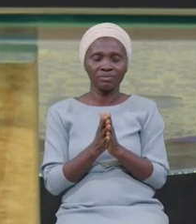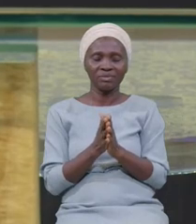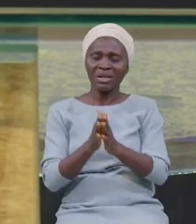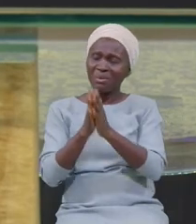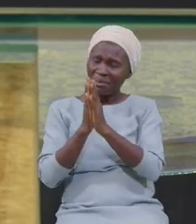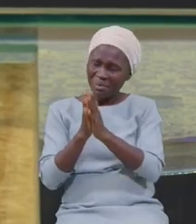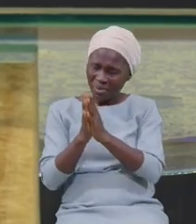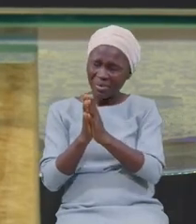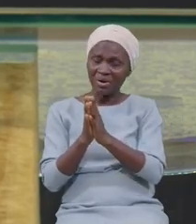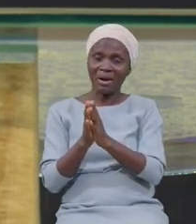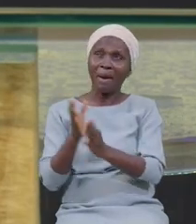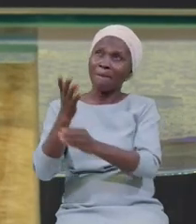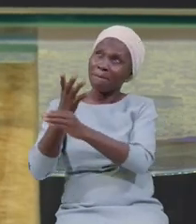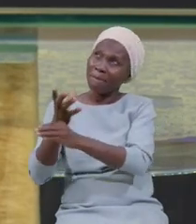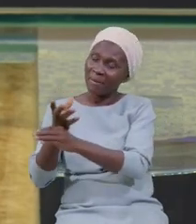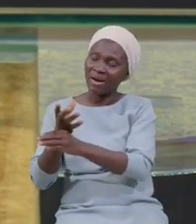Suppliez le Seigneur